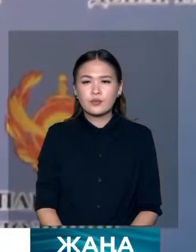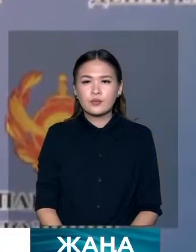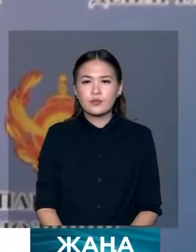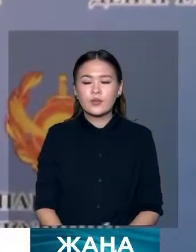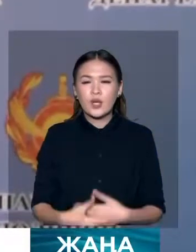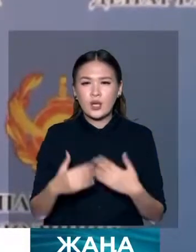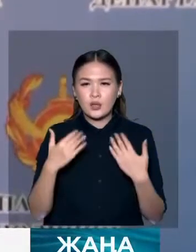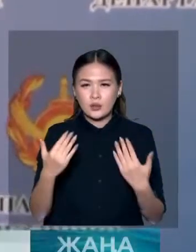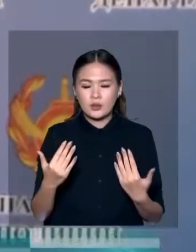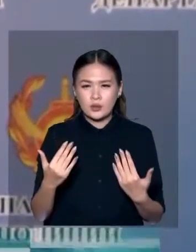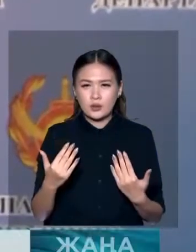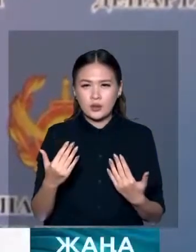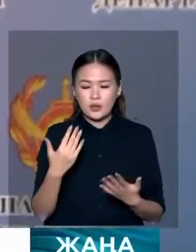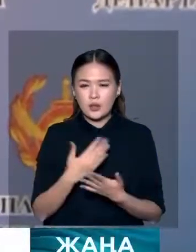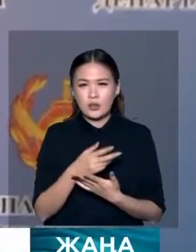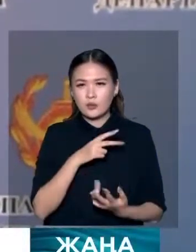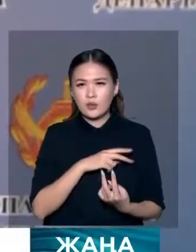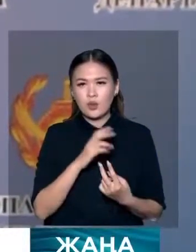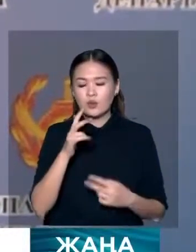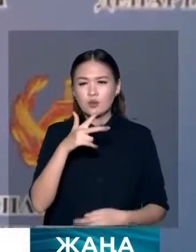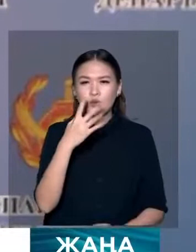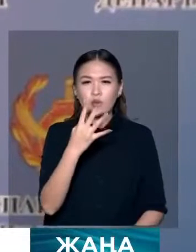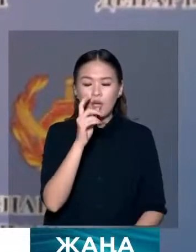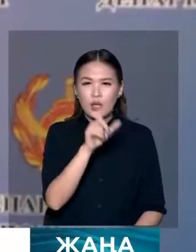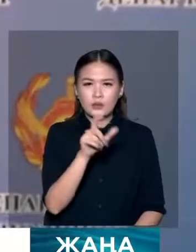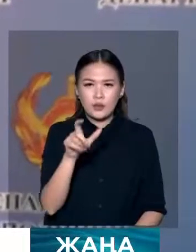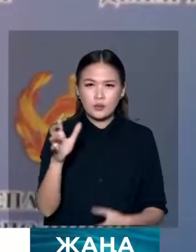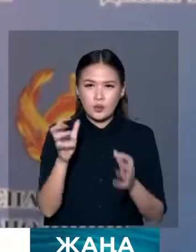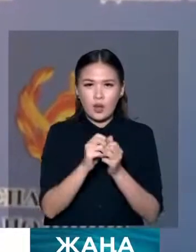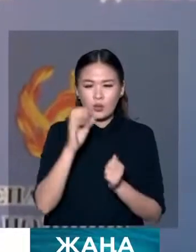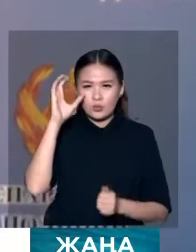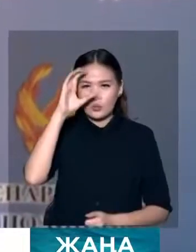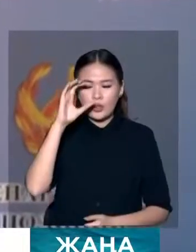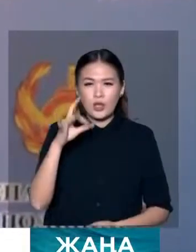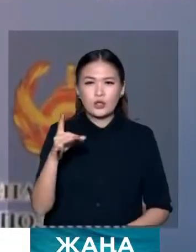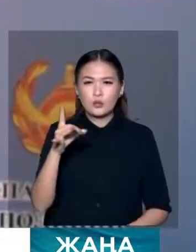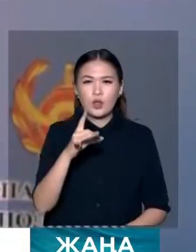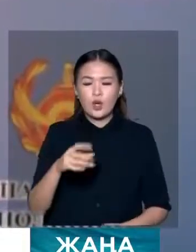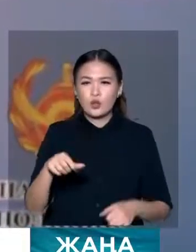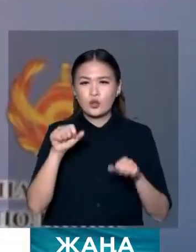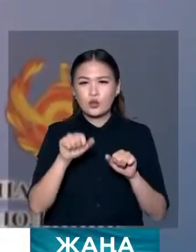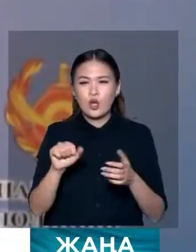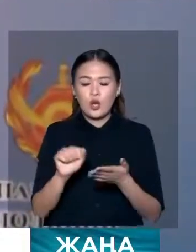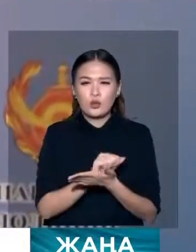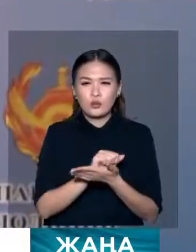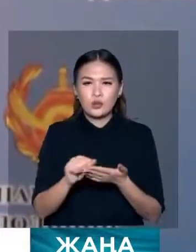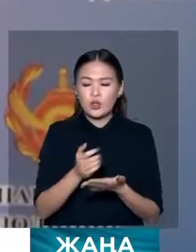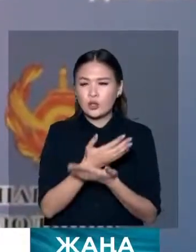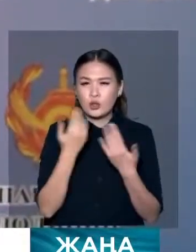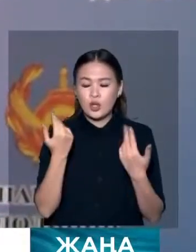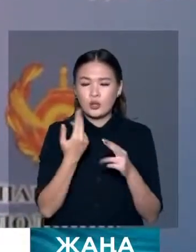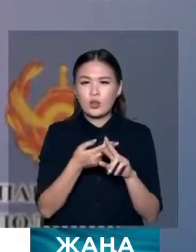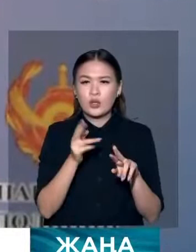Қазіргі таңда Индер ауданынан 34 адам анықталды. Өзбекстан республикасының олар рұқсат құжатсыз жүргендер ел